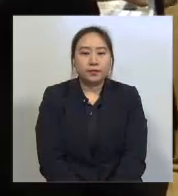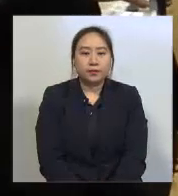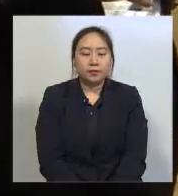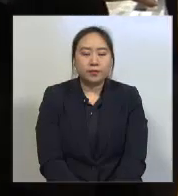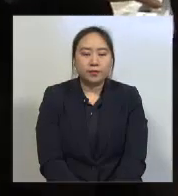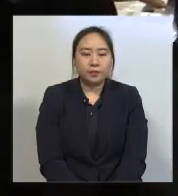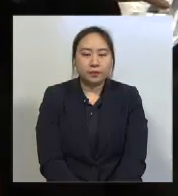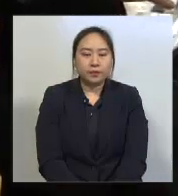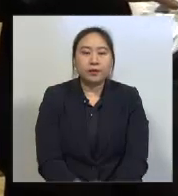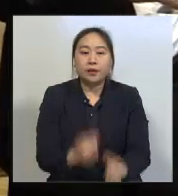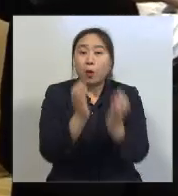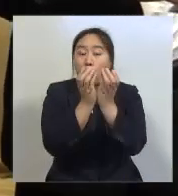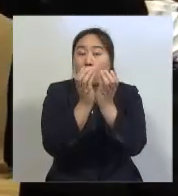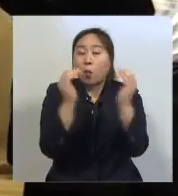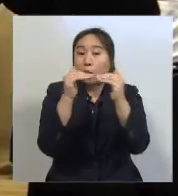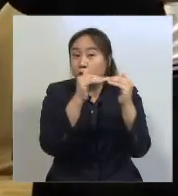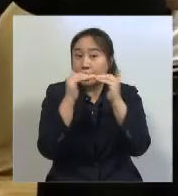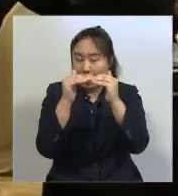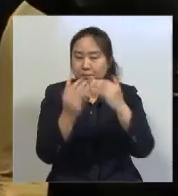จะยึดมั่นในความยุติธรรม